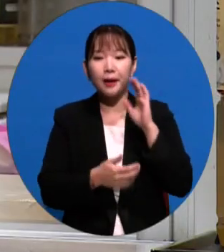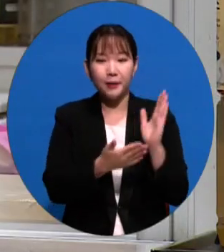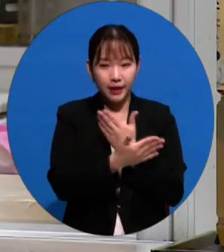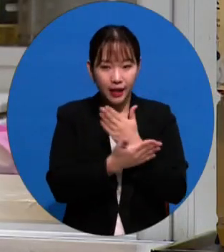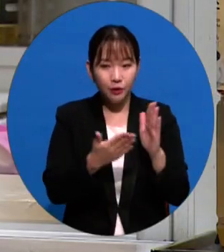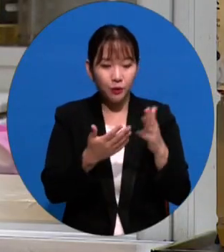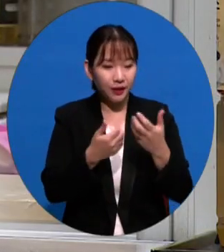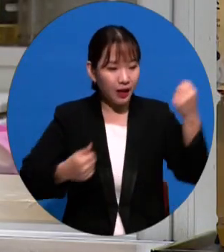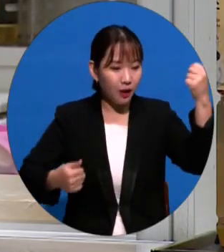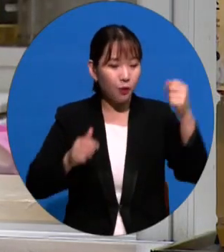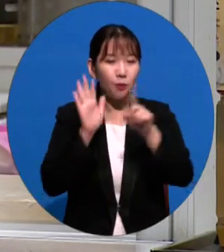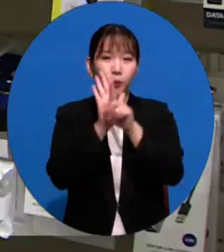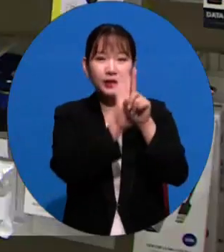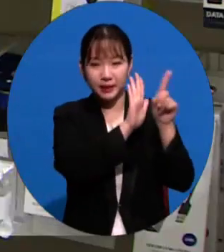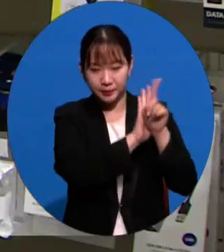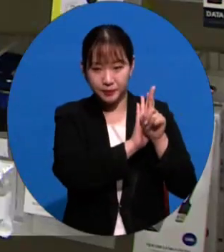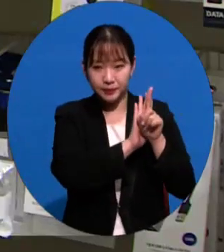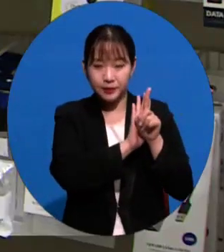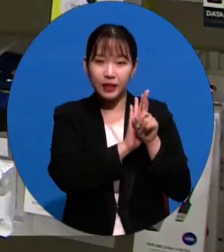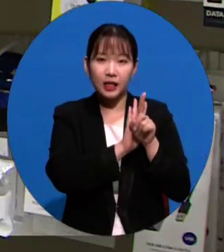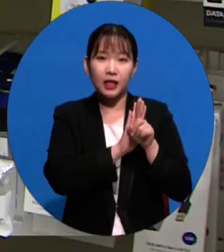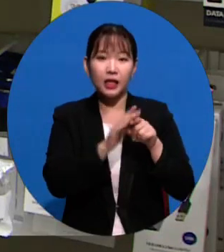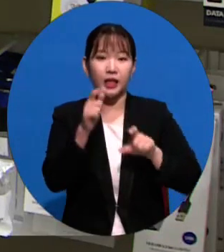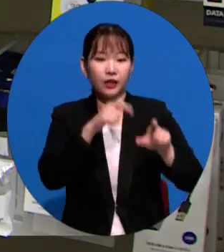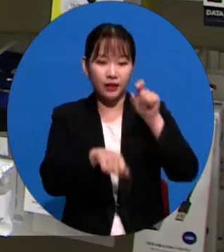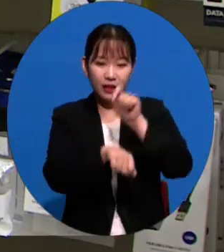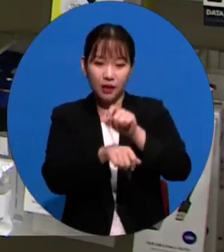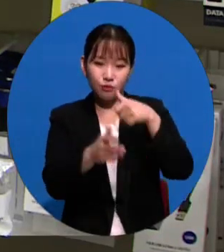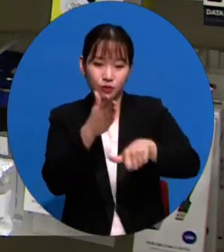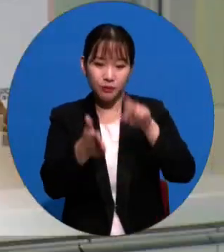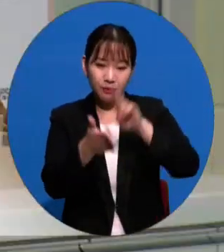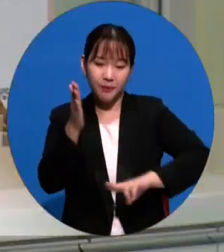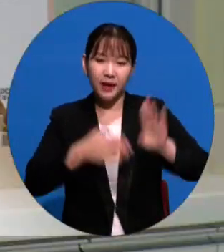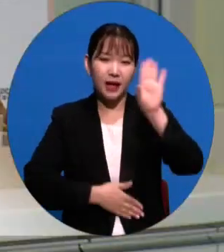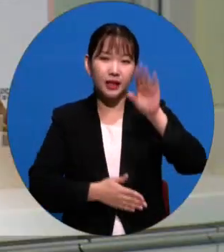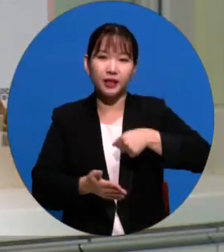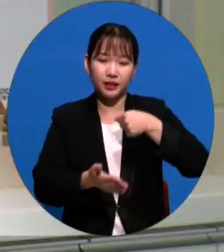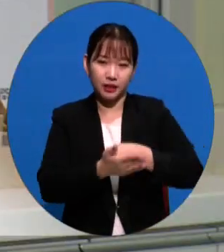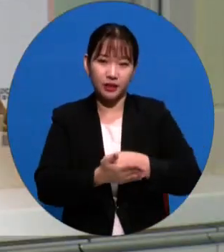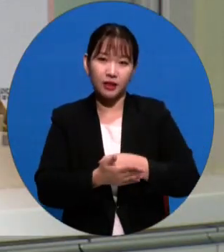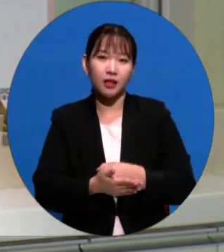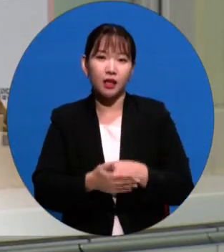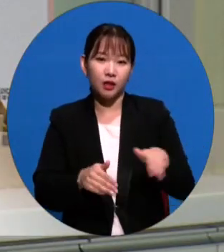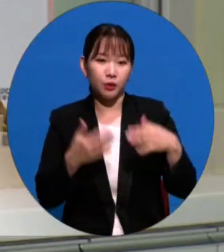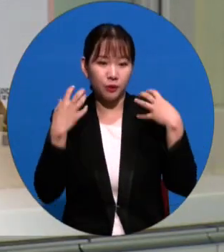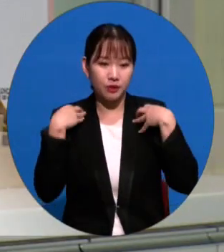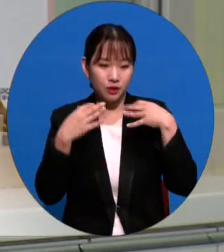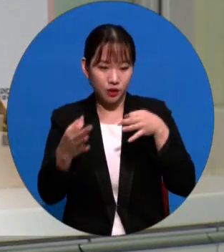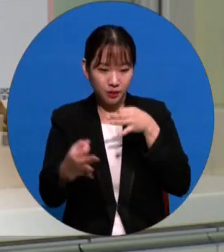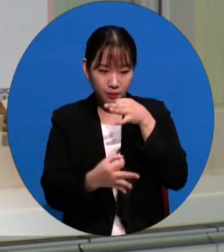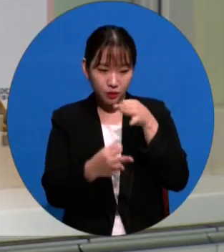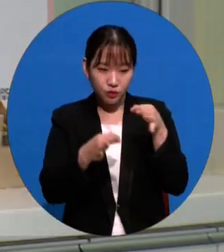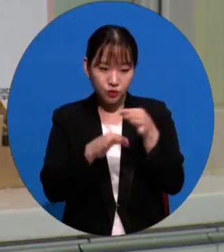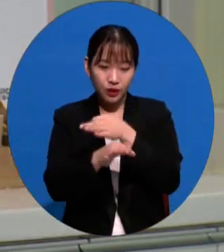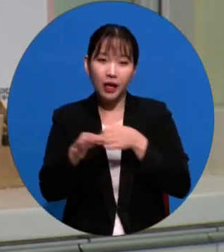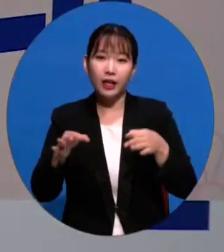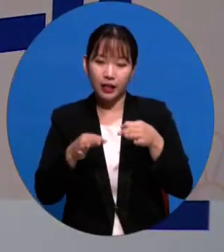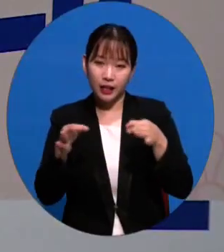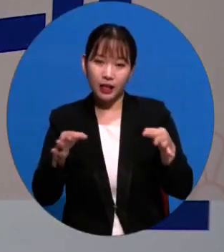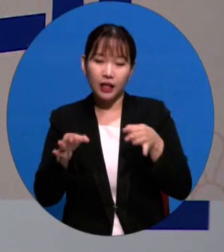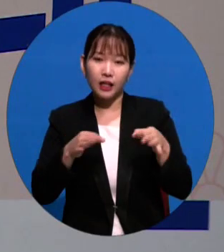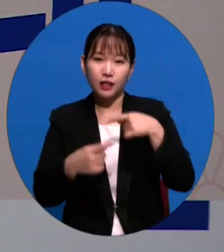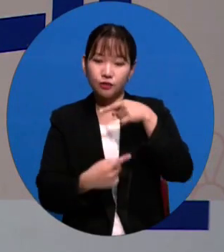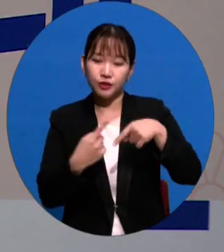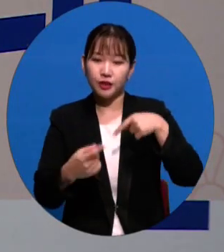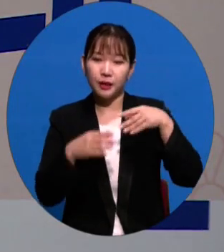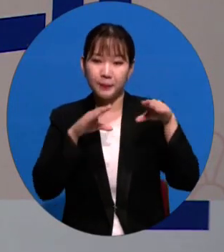별도로 모집하고 더 이상 사무용품 판매를 하지 않기로 했습니다. 사실상 도청 매점 운영을 종료하기로 한 겁니다.